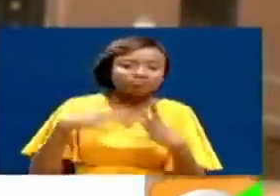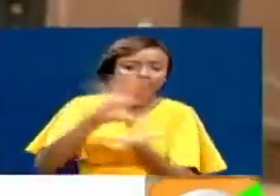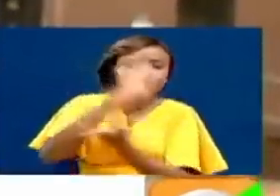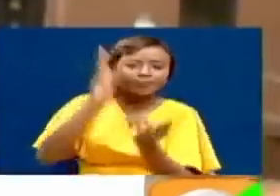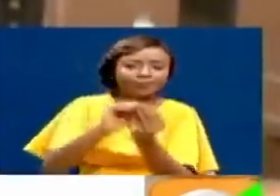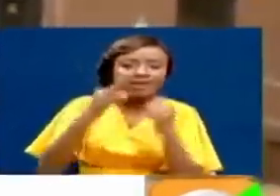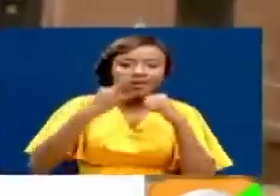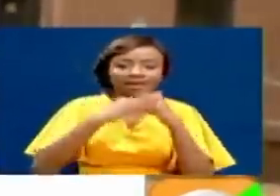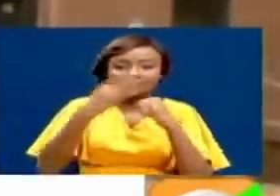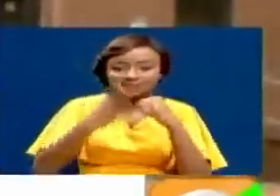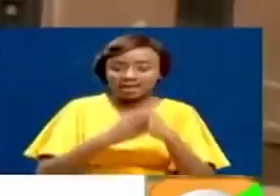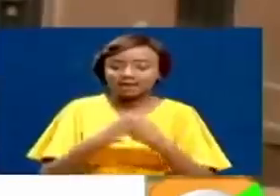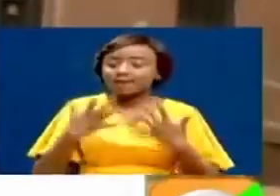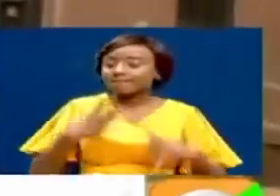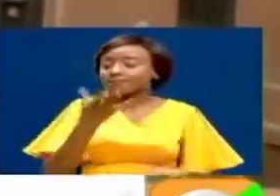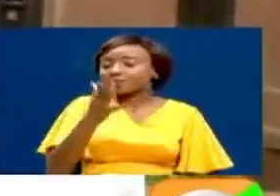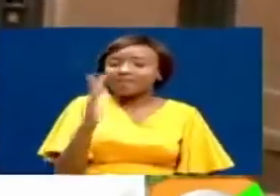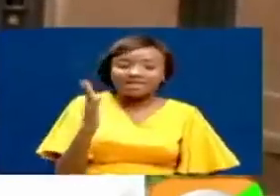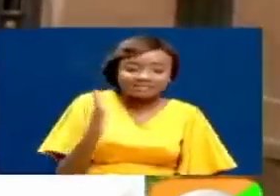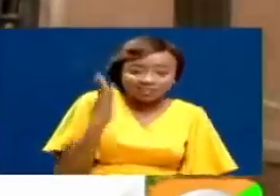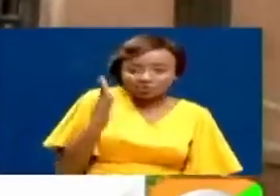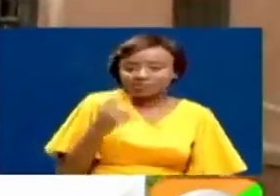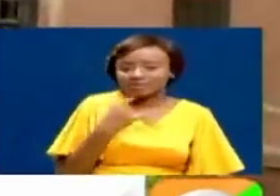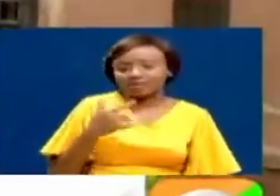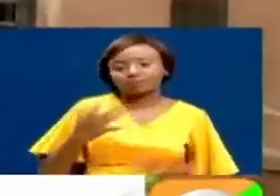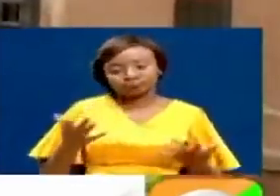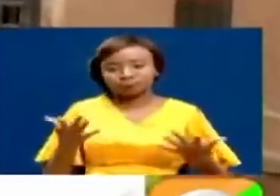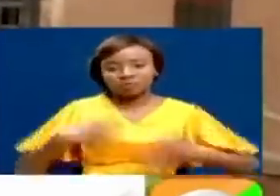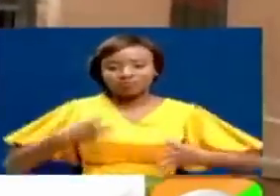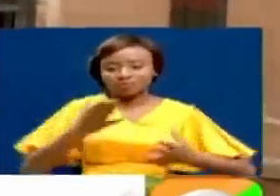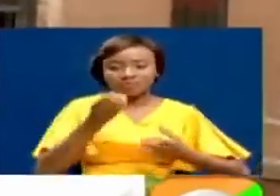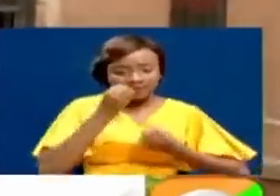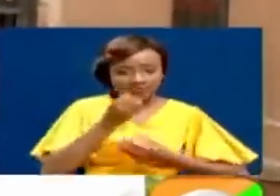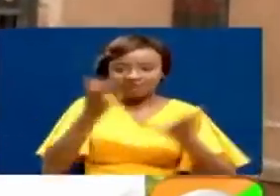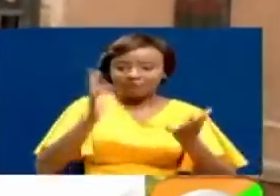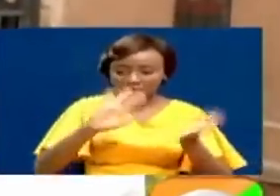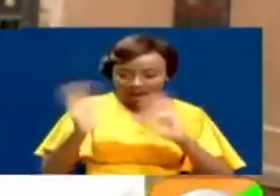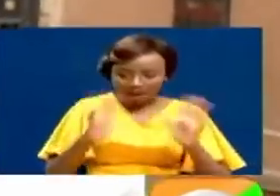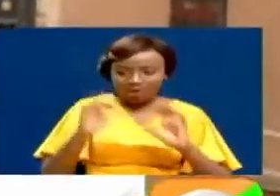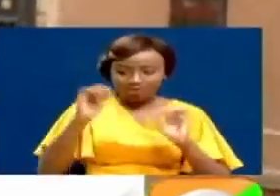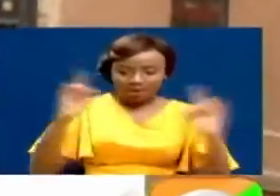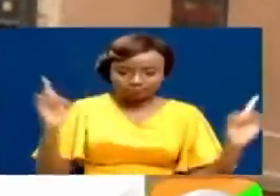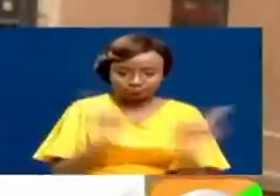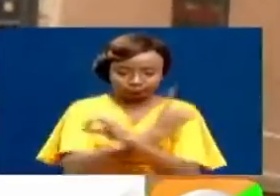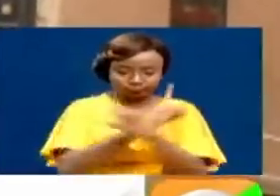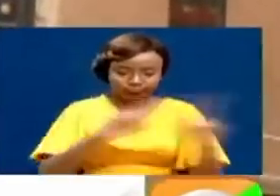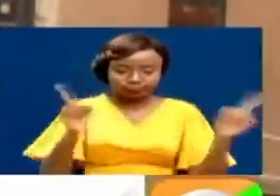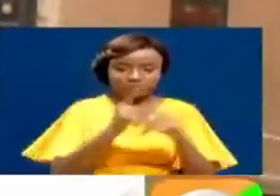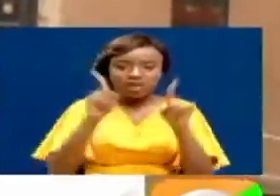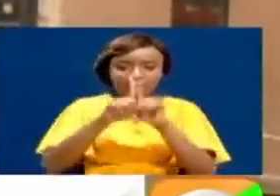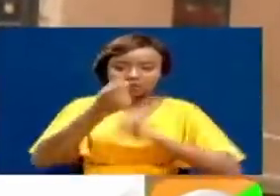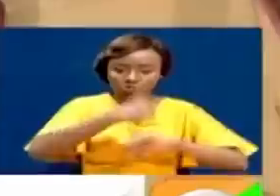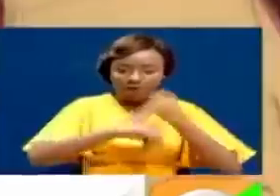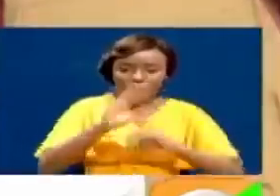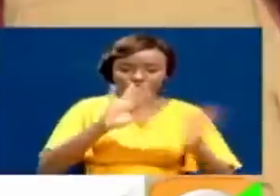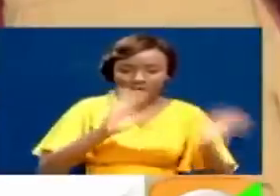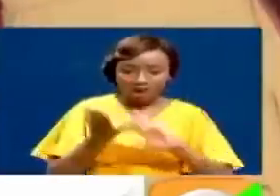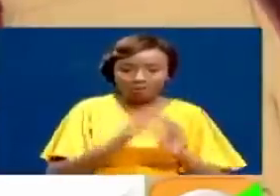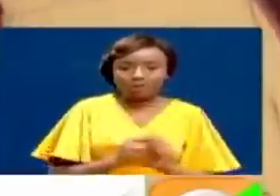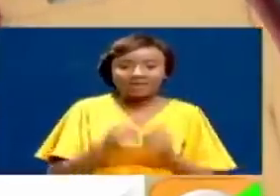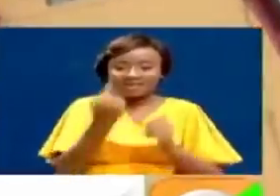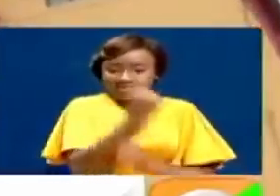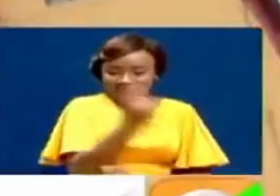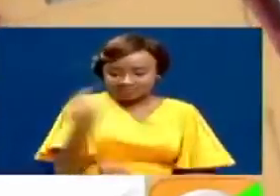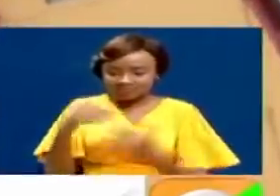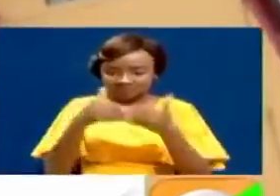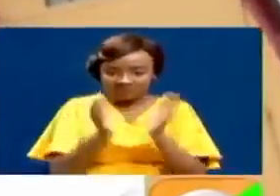na walinzi wa jailed apartments, wenyeji wamepewa maagizo ya jinsi ya kutoka na kuingia katika jengo hili. Kila